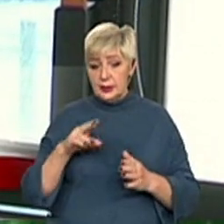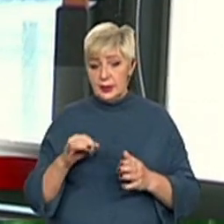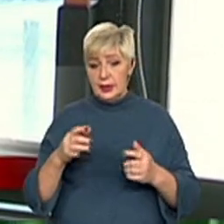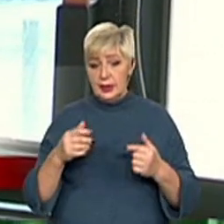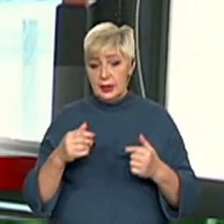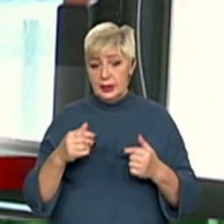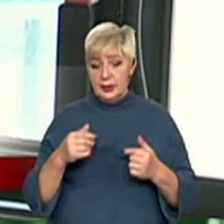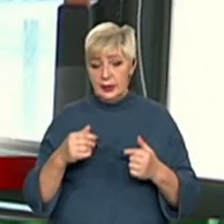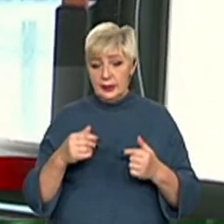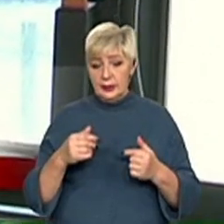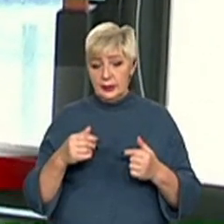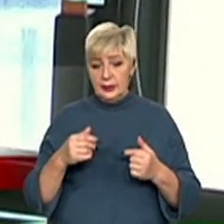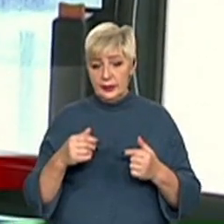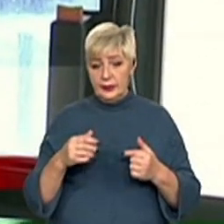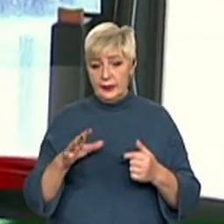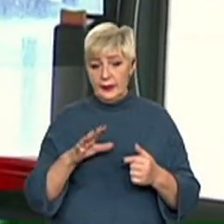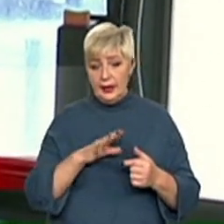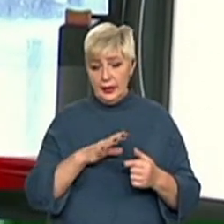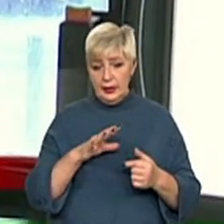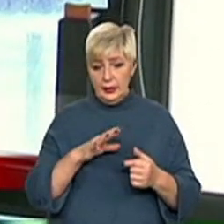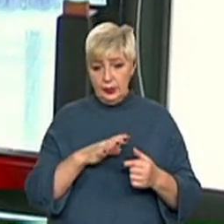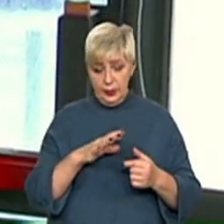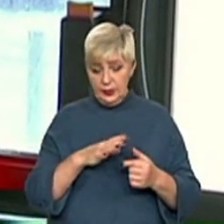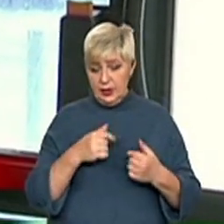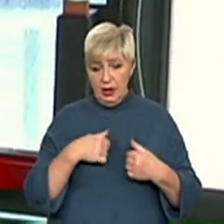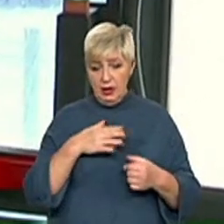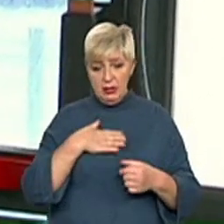по уборочним машинам. Ну, було, звісно,